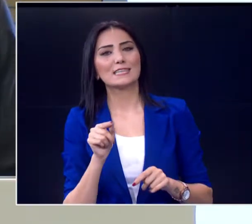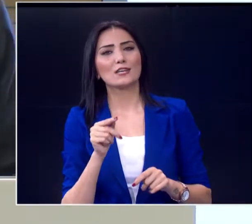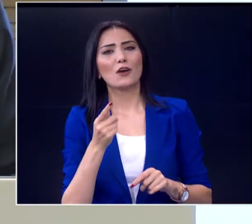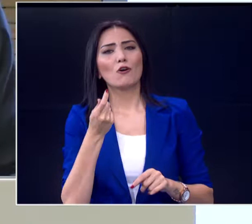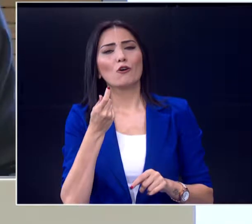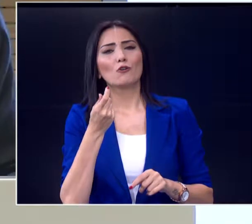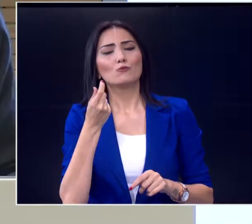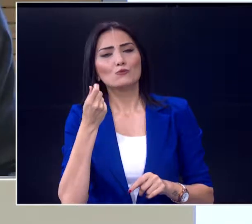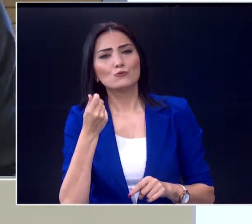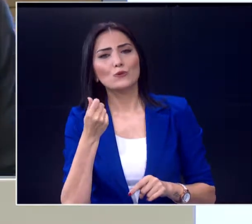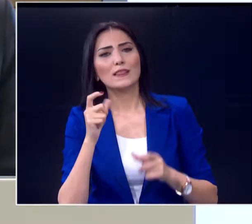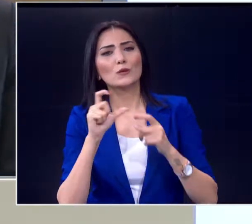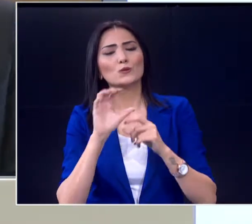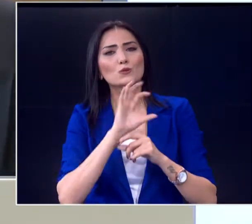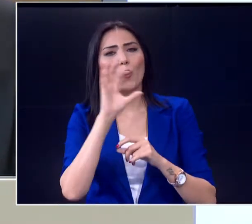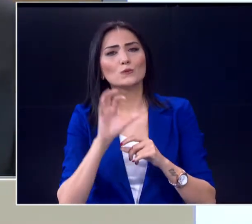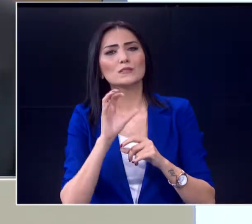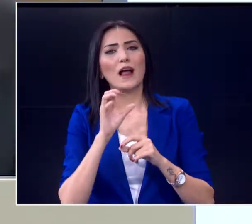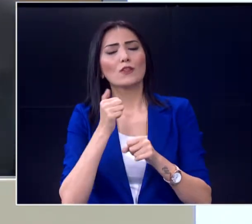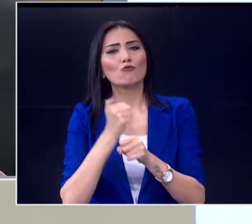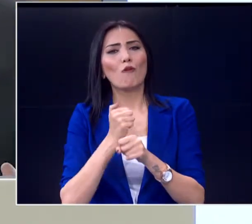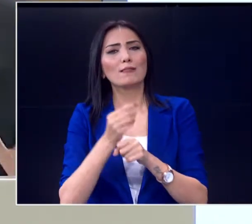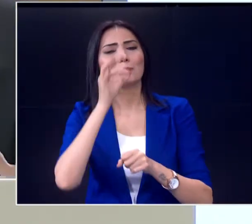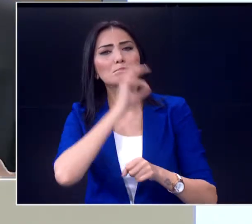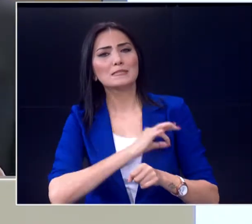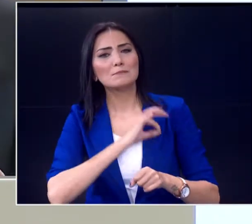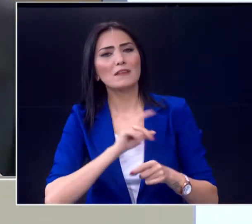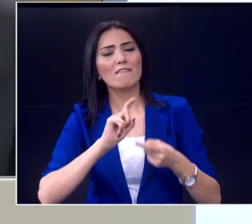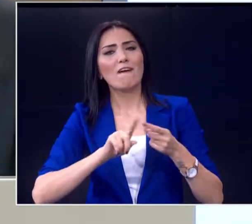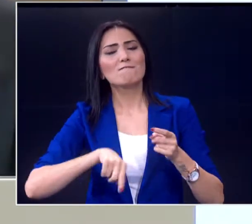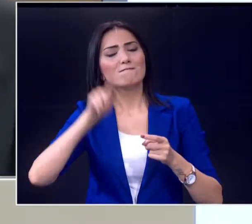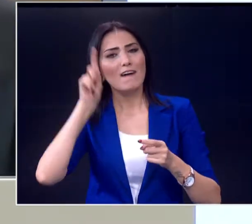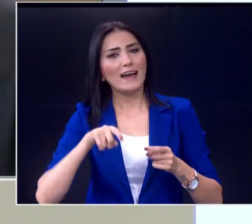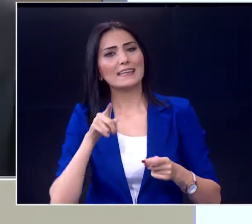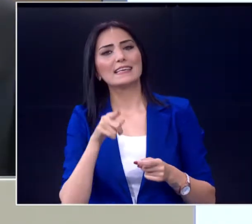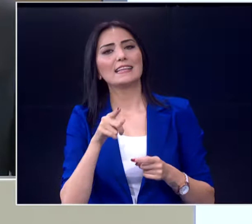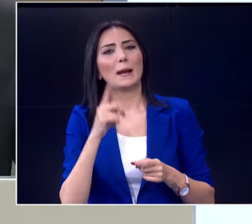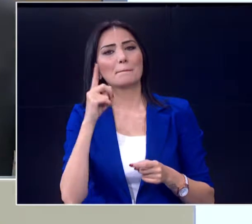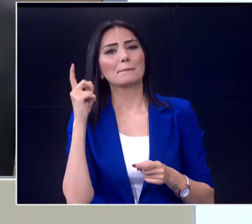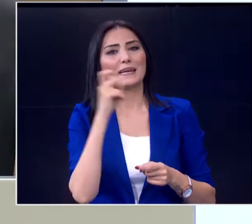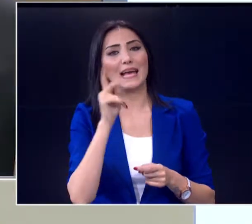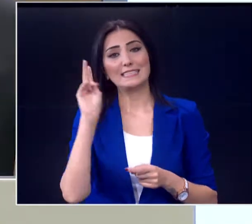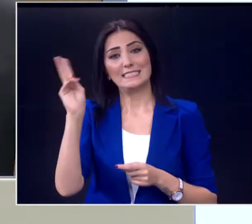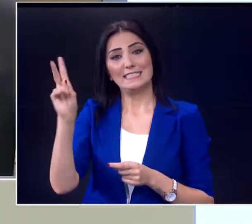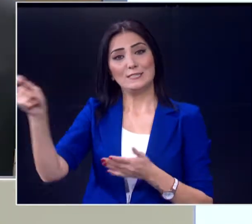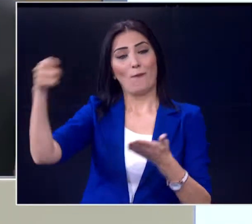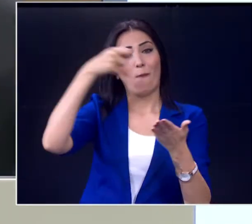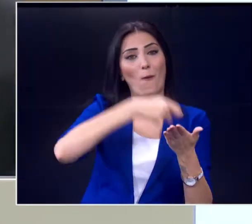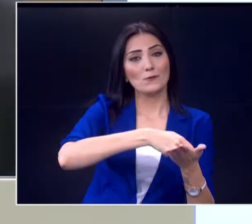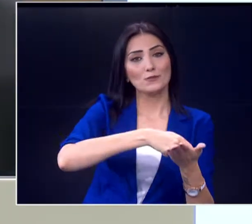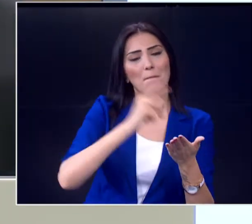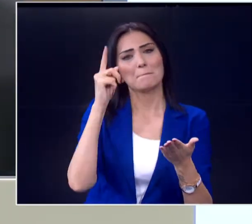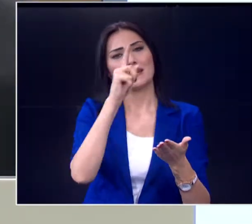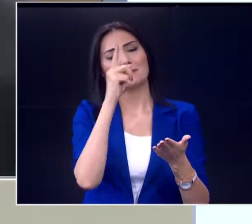ücret, sosyal güvenlik primleri ve vergileri Bir ay siz ödeyeceksiniz, bir ay